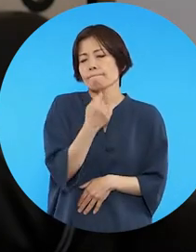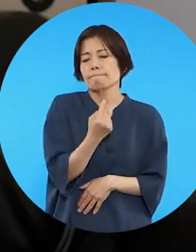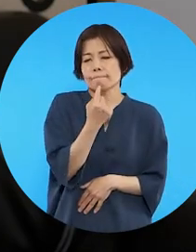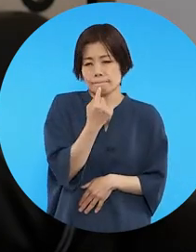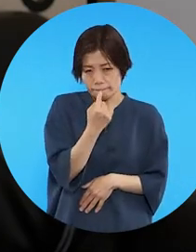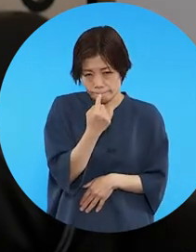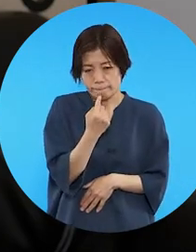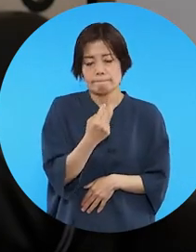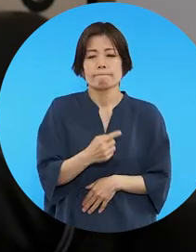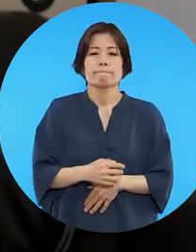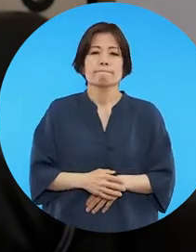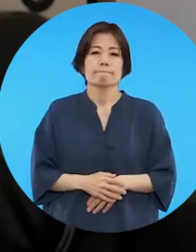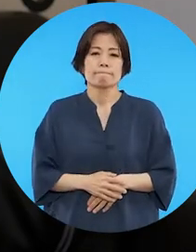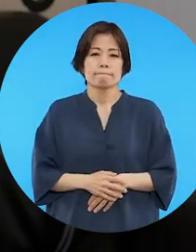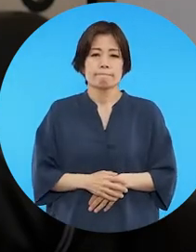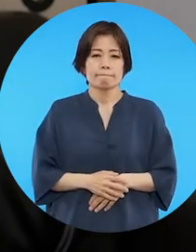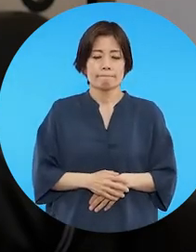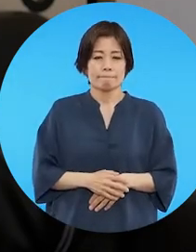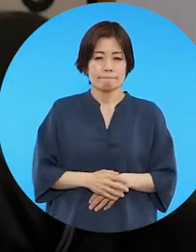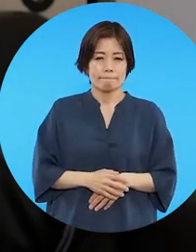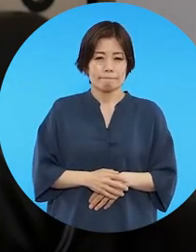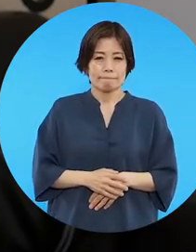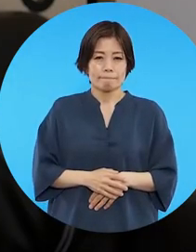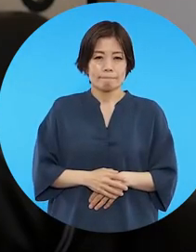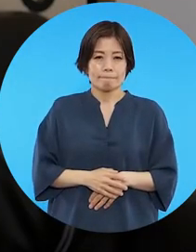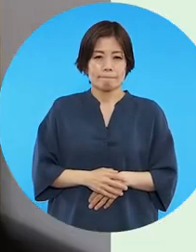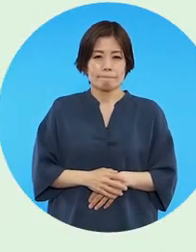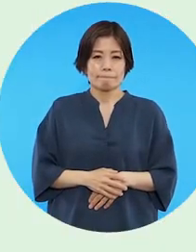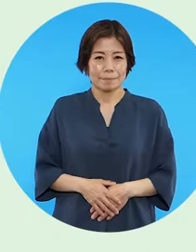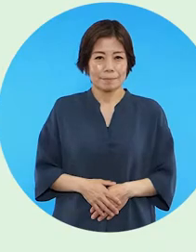つでも広めていきたいなとは思ってます。